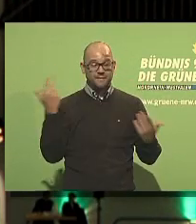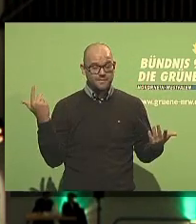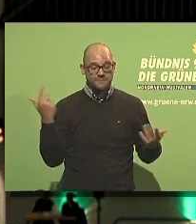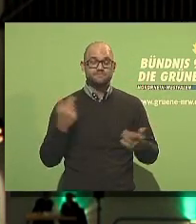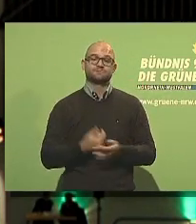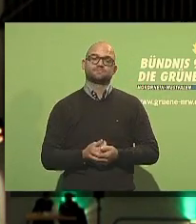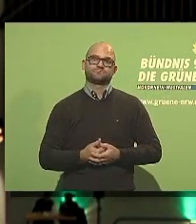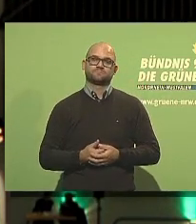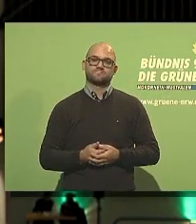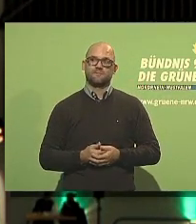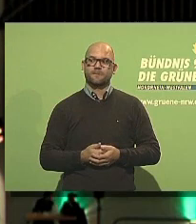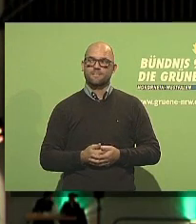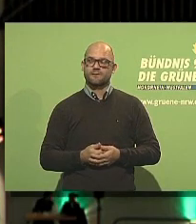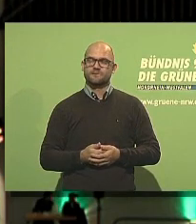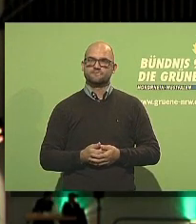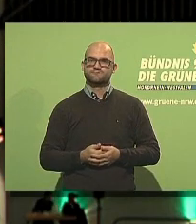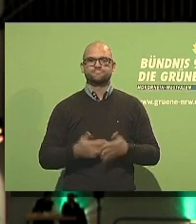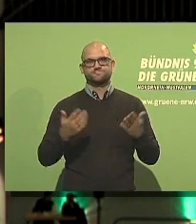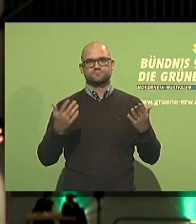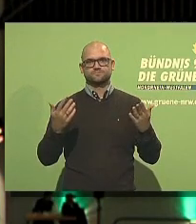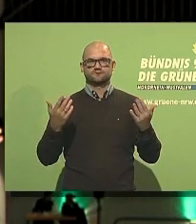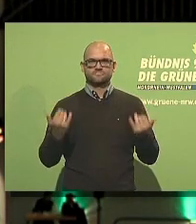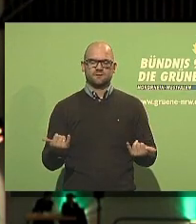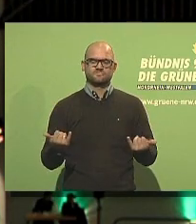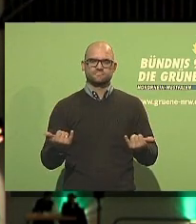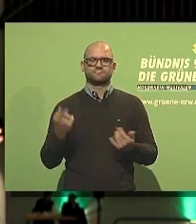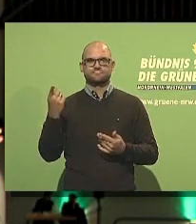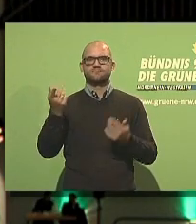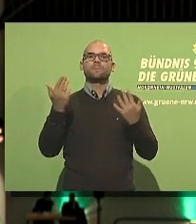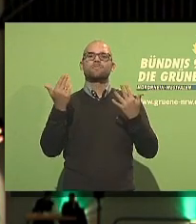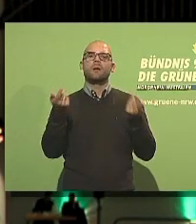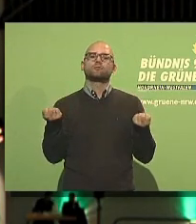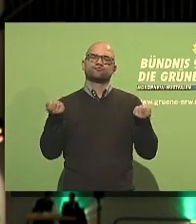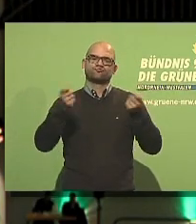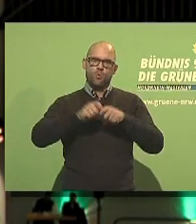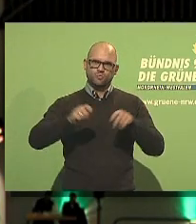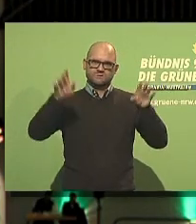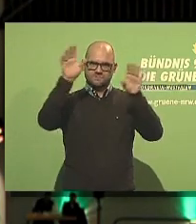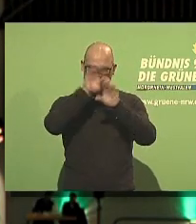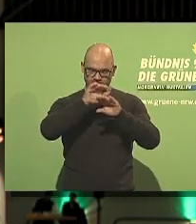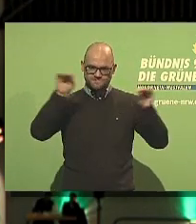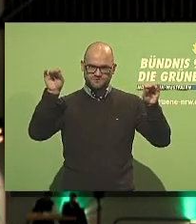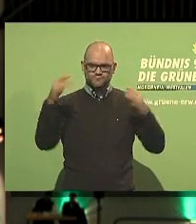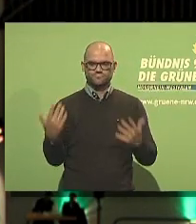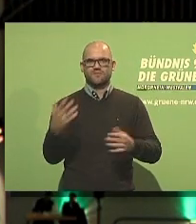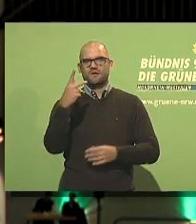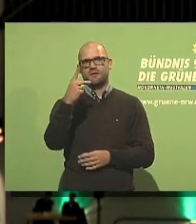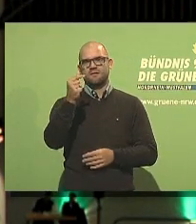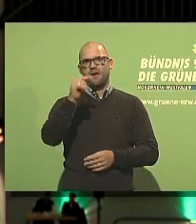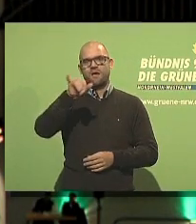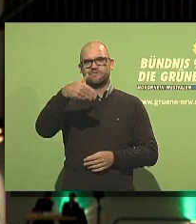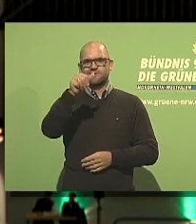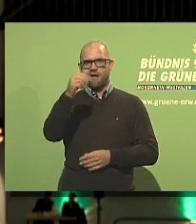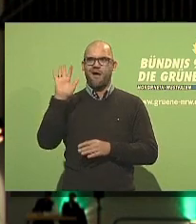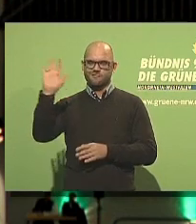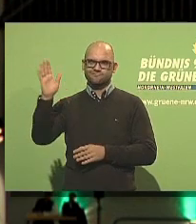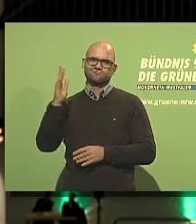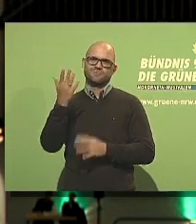Fall. Dann würde ich jetzt für diesen Platz den Bewerbungsschluss bekannt geben und Katja um ihre Bewerbungsrede bitten.